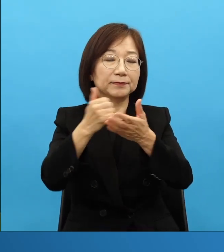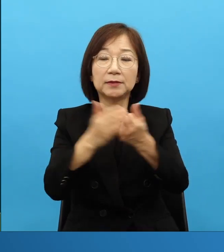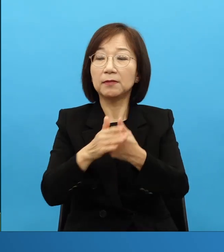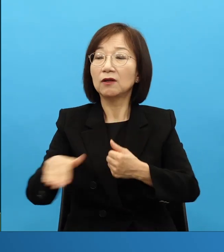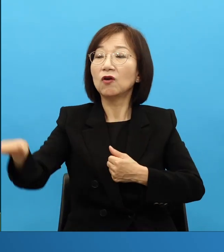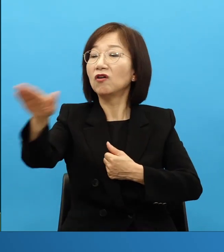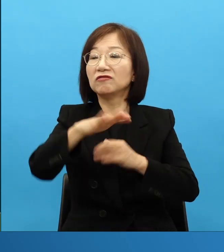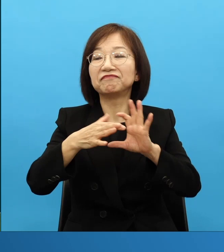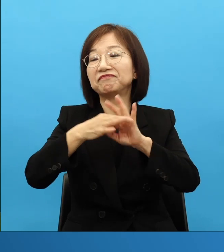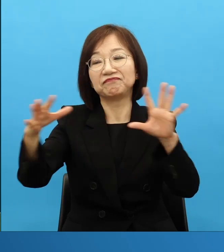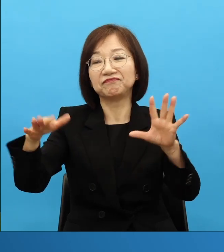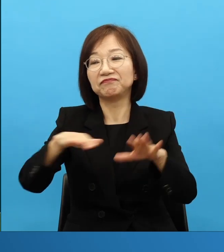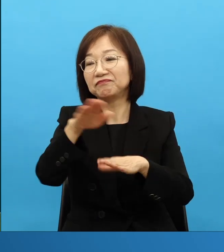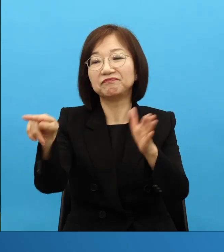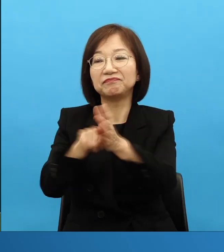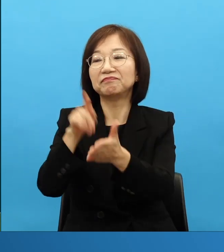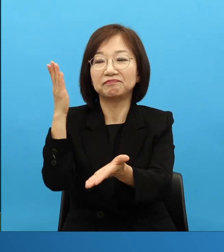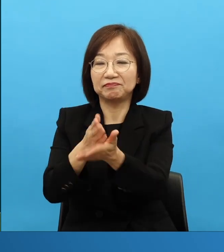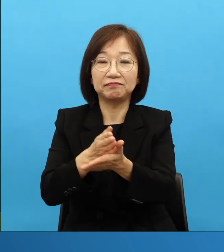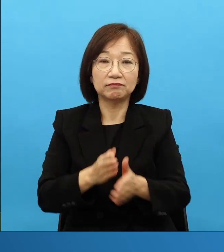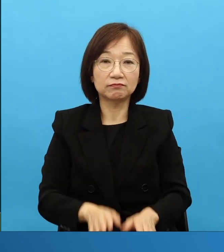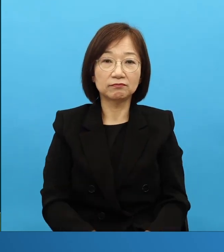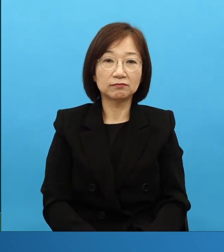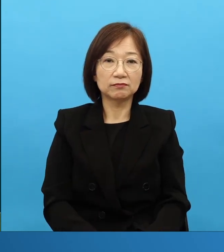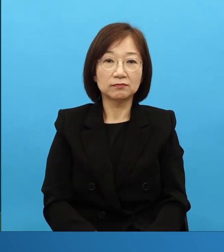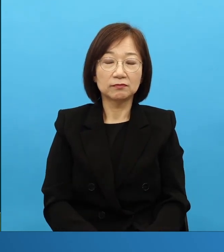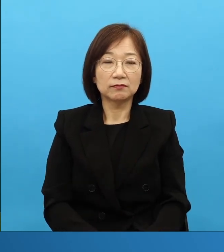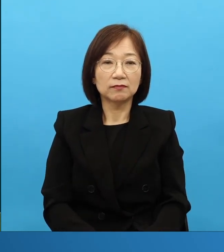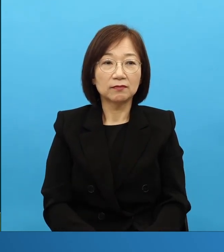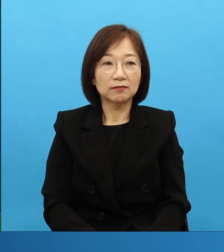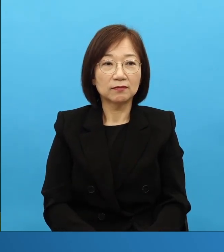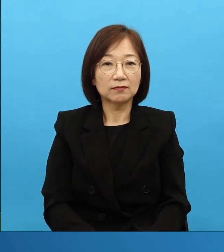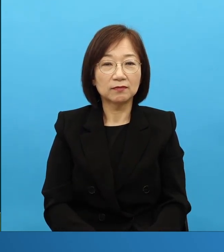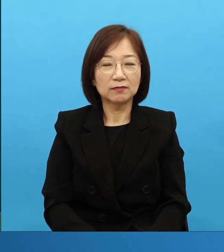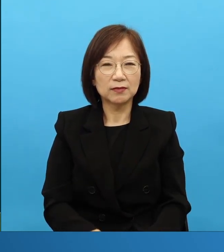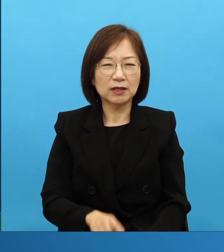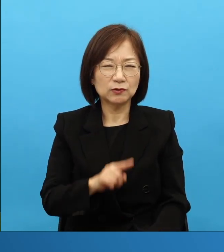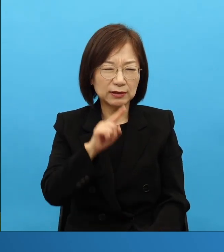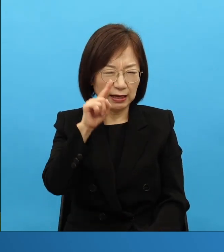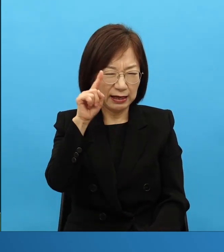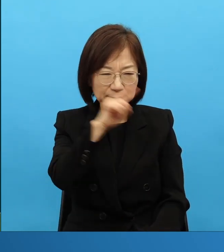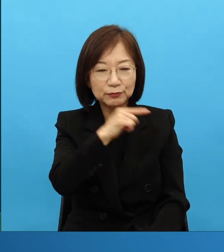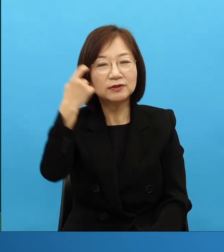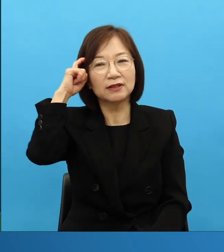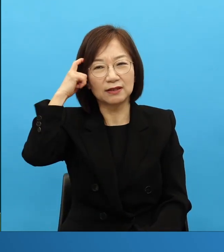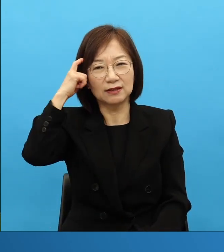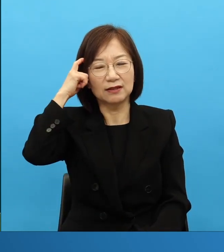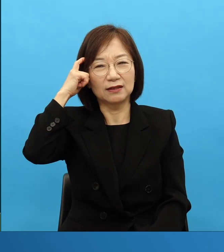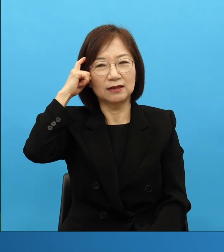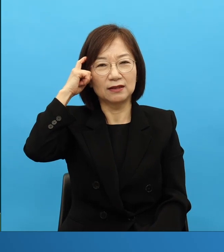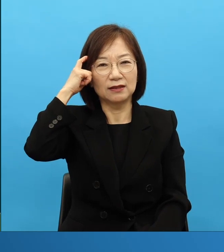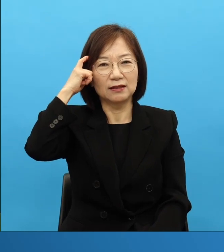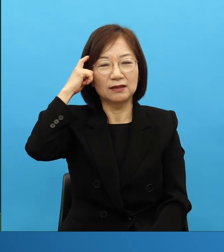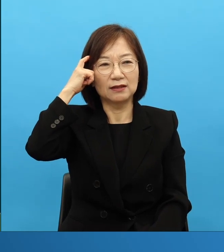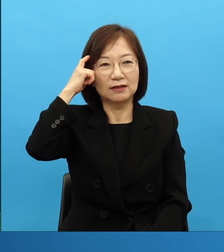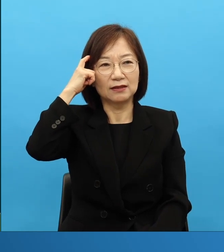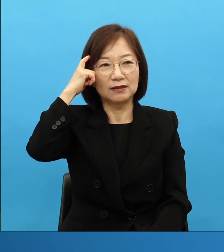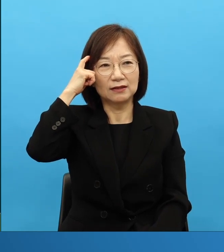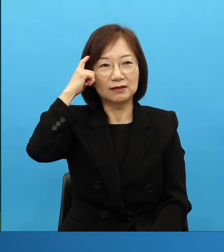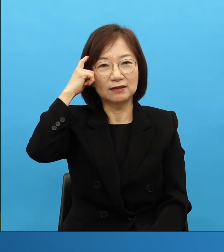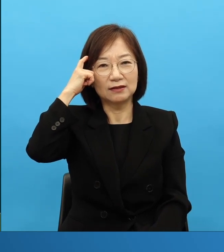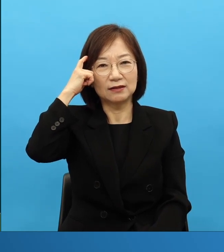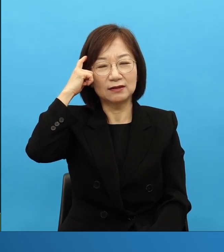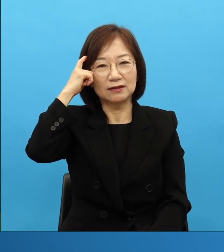is our God, so nobody else believe in him. 저건요 완전히 맞아 죽어야 될 사상이에요. That is completely something you must be completely beaten up